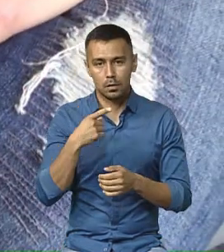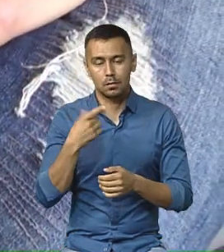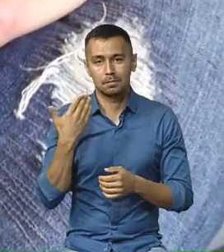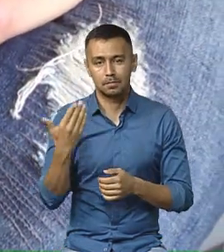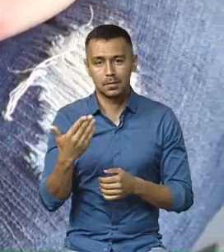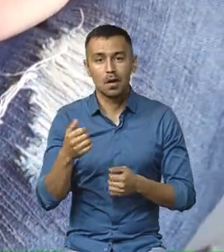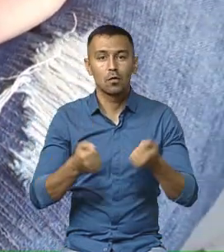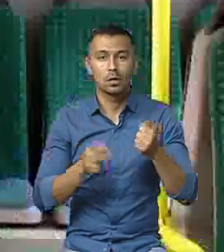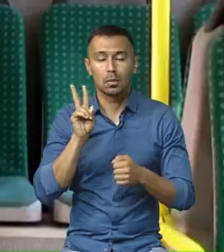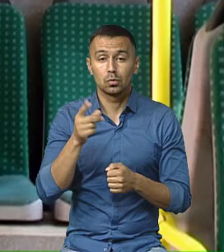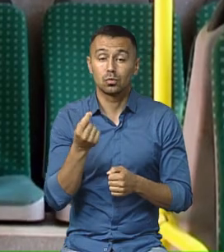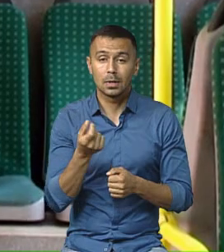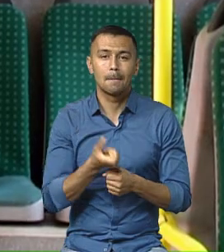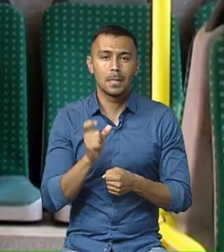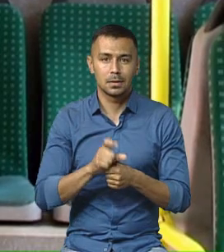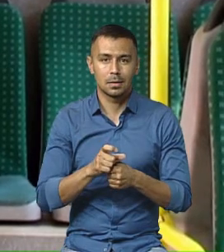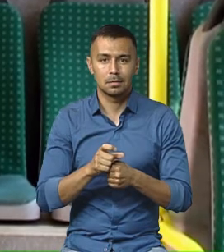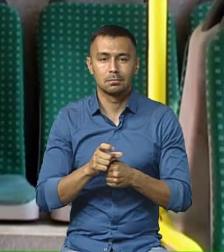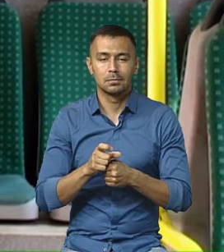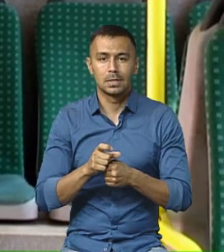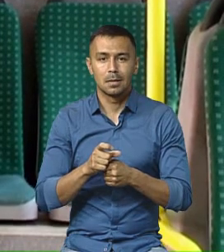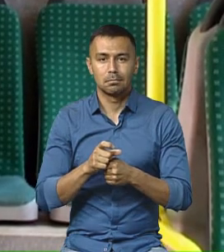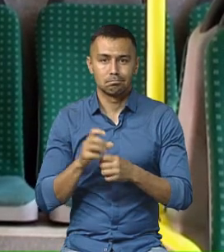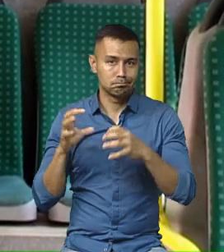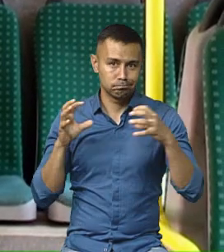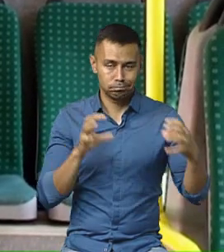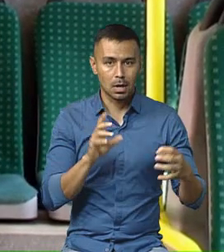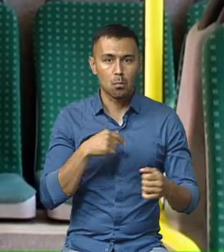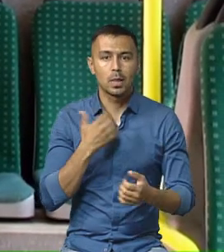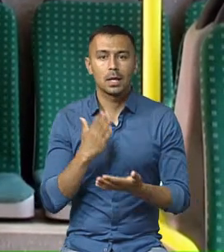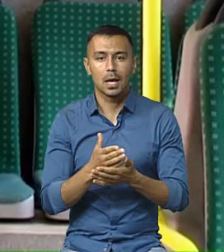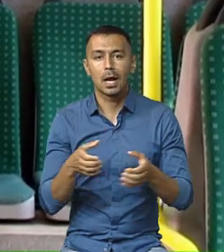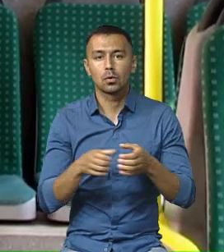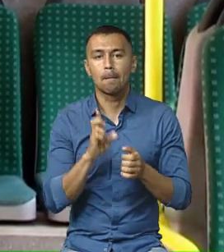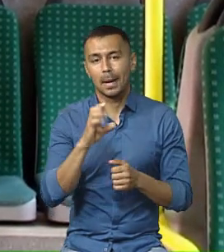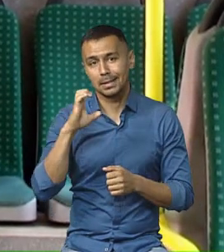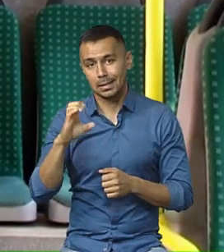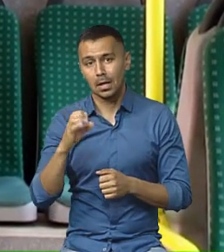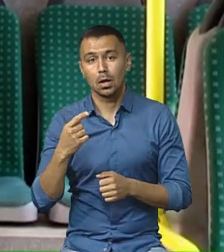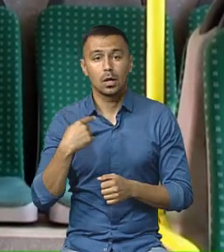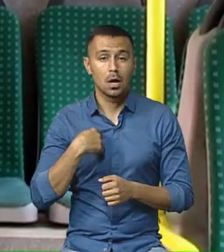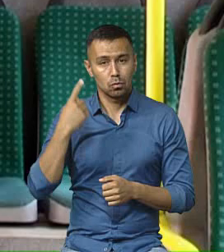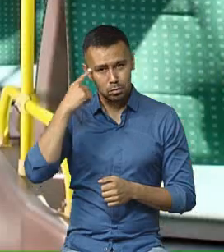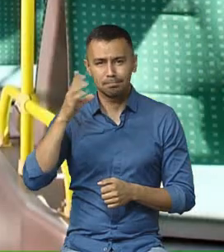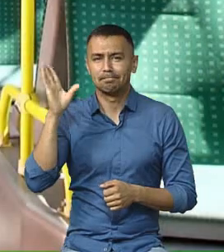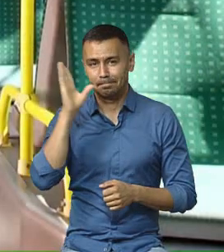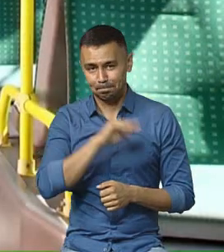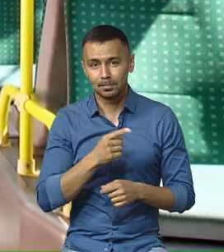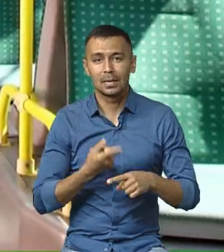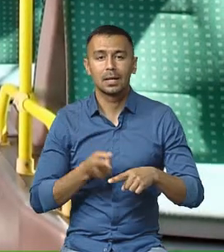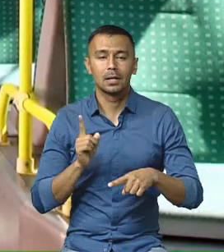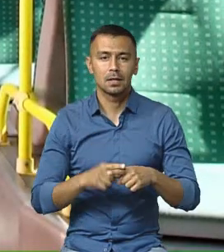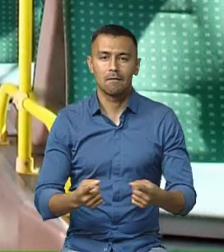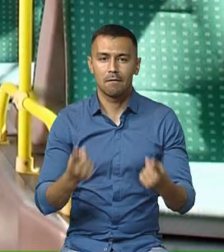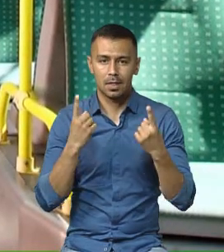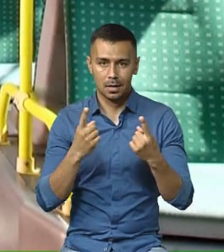Водій тролейбуса, ну, трошки більша машина, ніж легкова, але в мене є категорія БЦ. Ну, думаю, справимось. Це